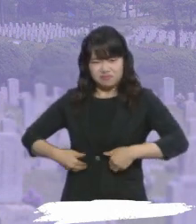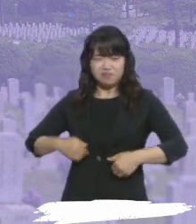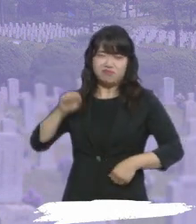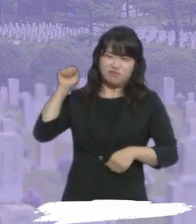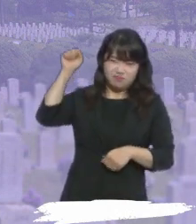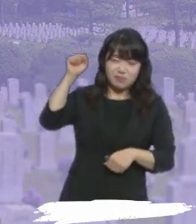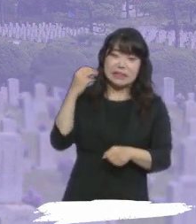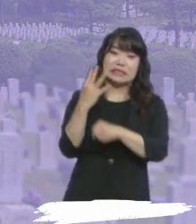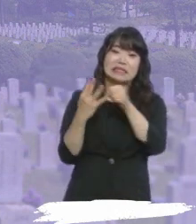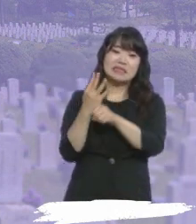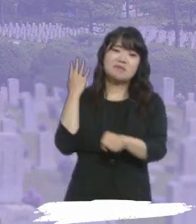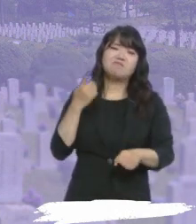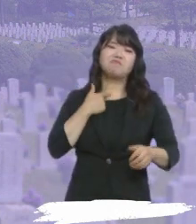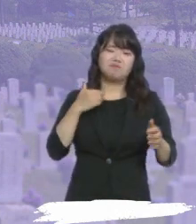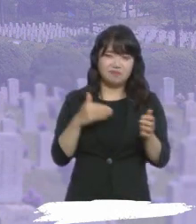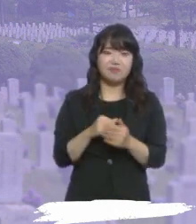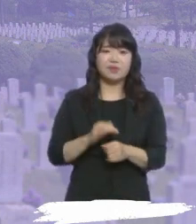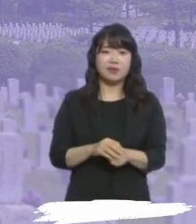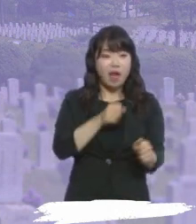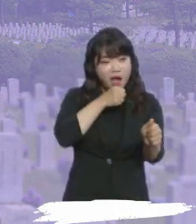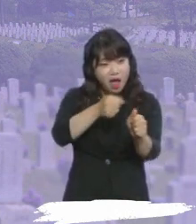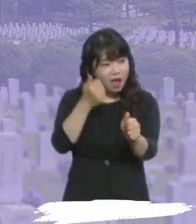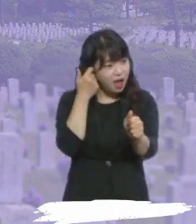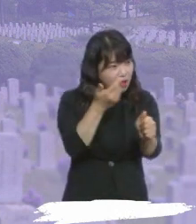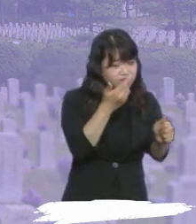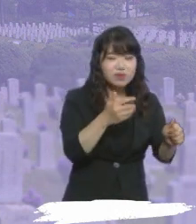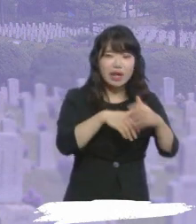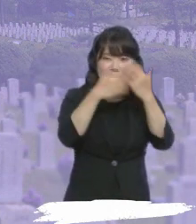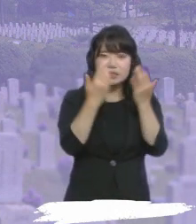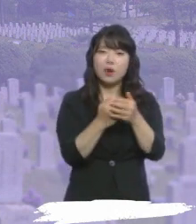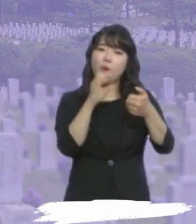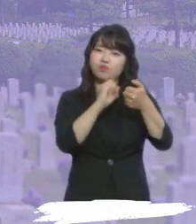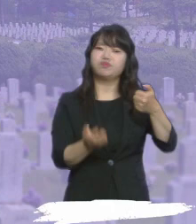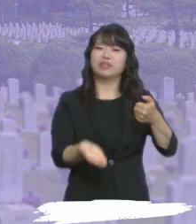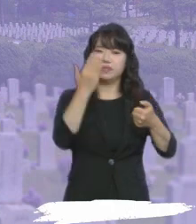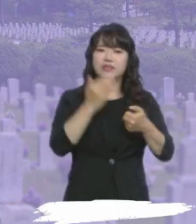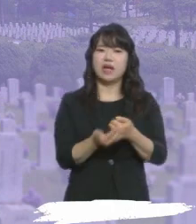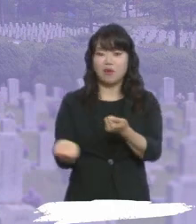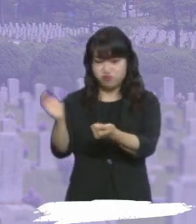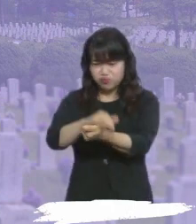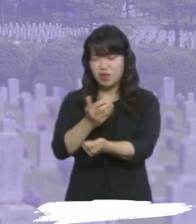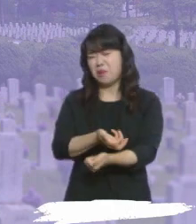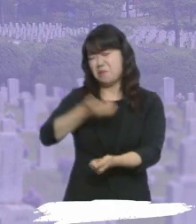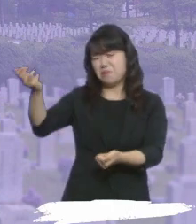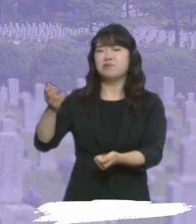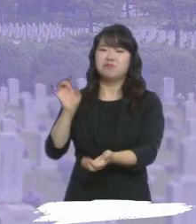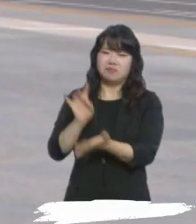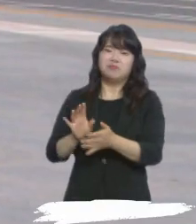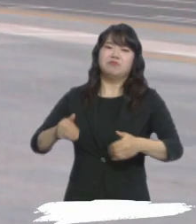확인됐습니다. 관련 여론조사에서 국민 절반 이상이 파묘에 동의한 겁니다.